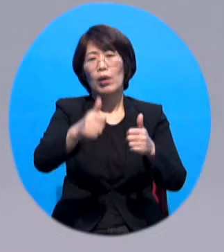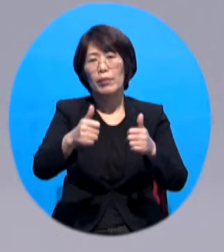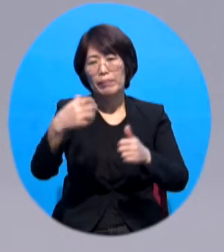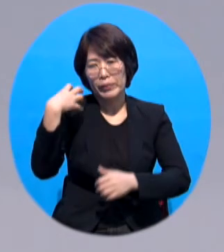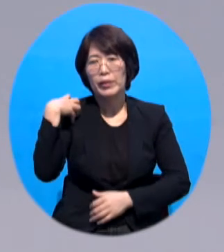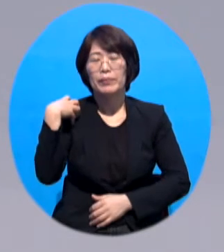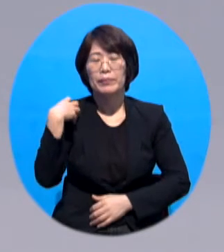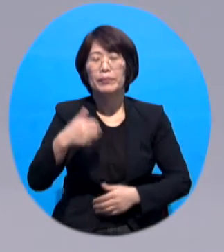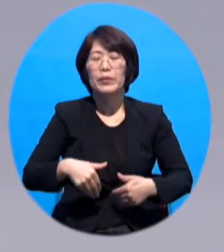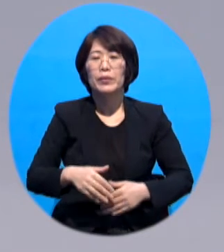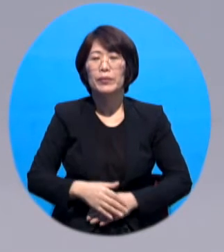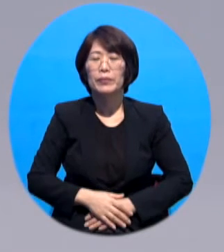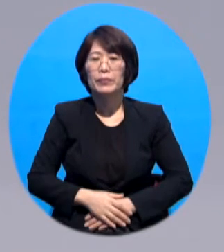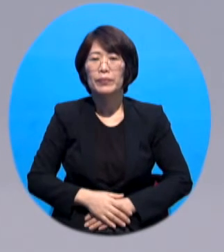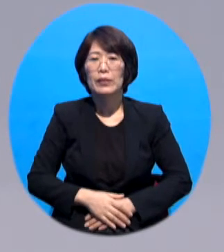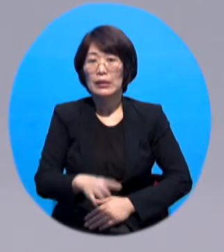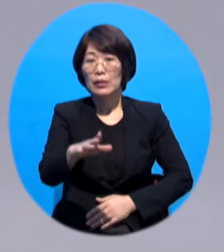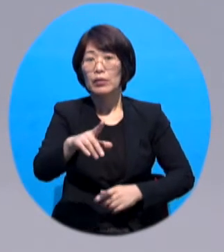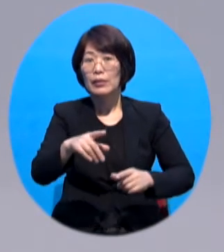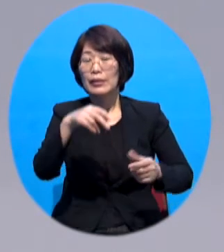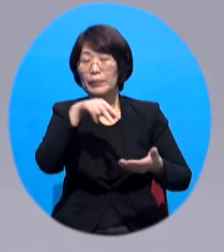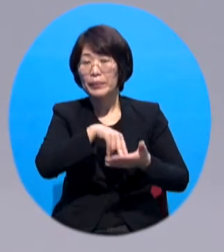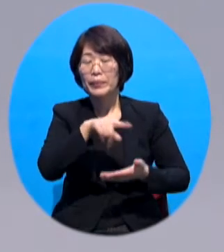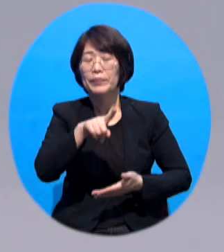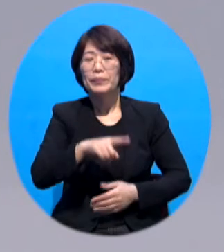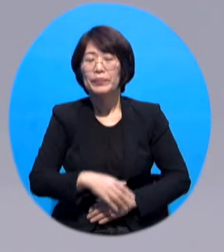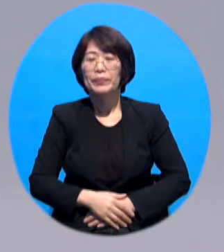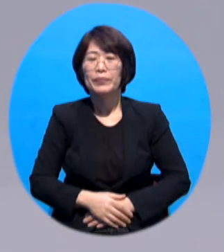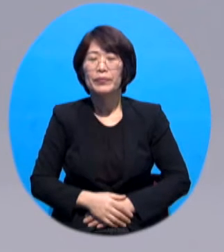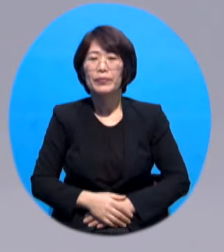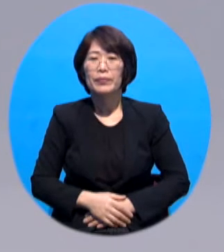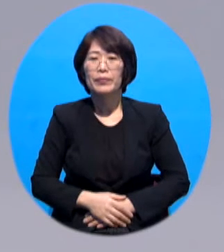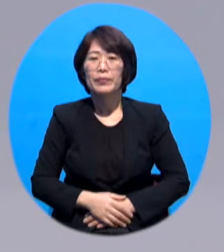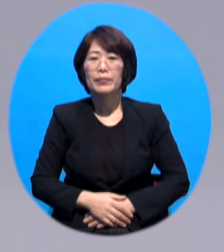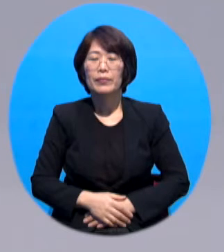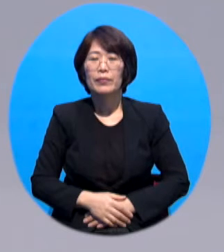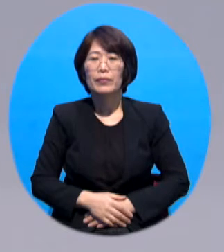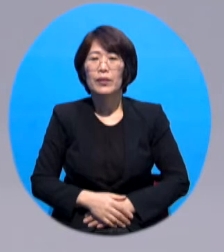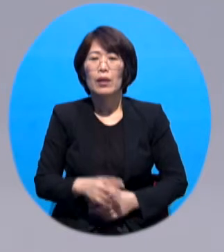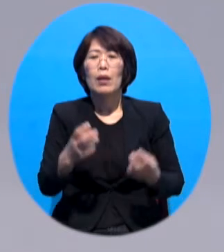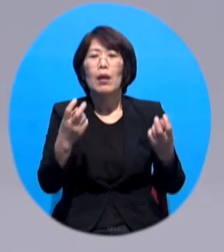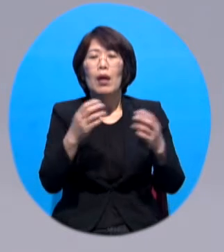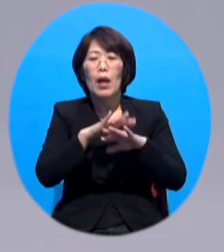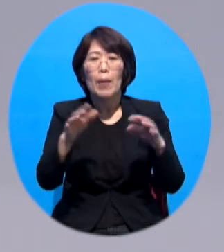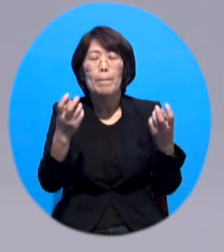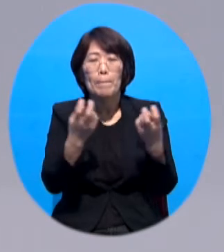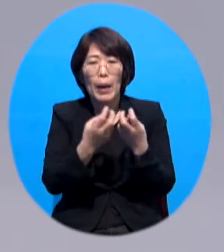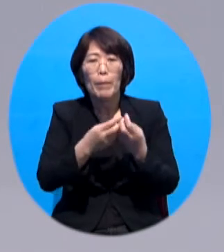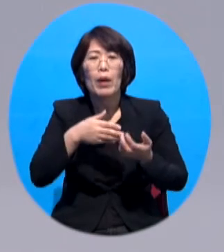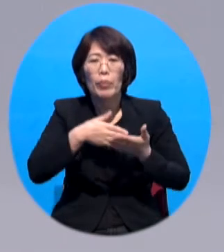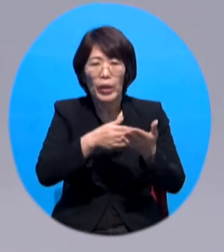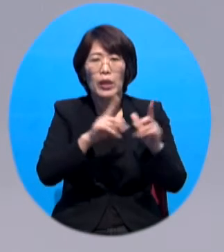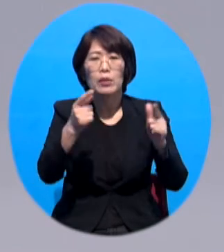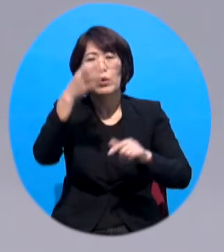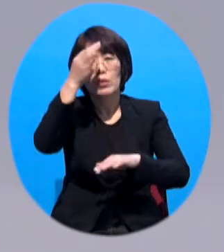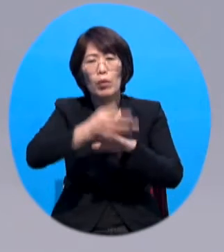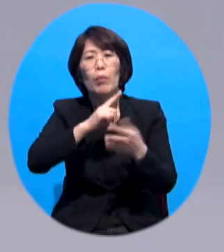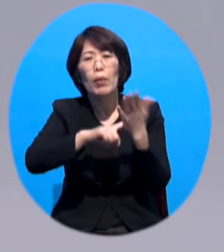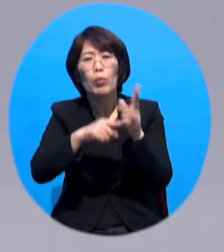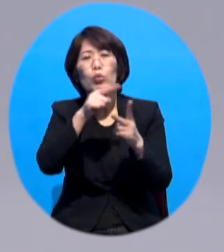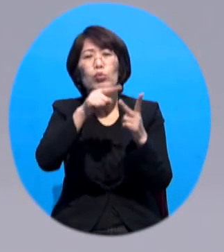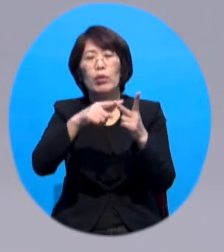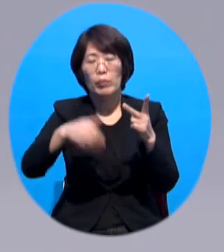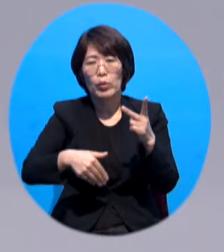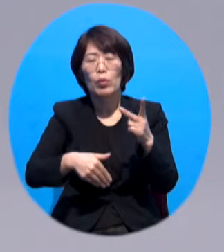생각합니다 그런 측면에서 그 대책 방안을 제시한 쓴 뒤 사과를 하시는지 해야